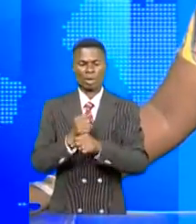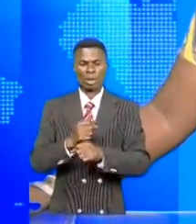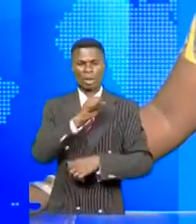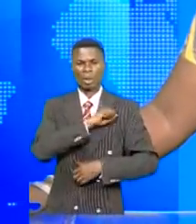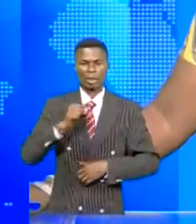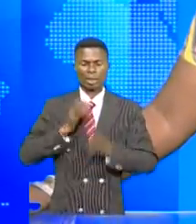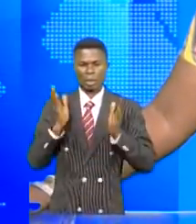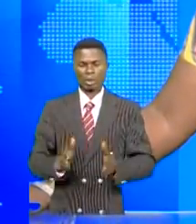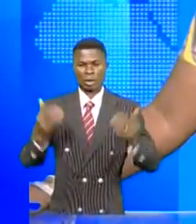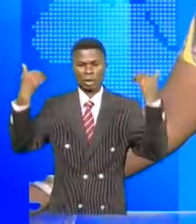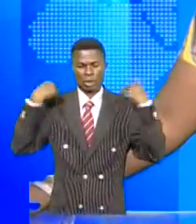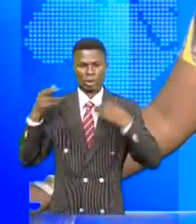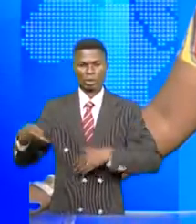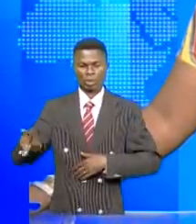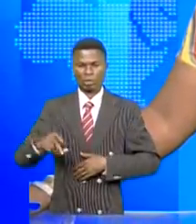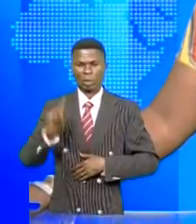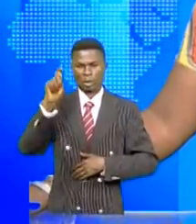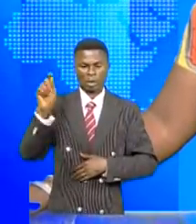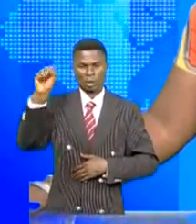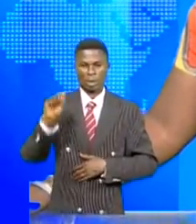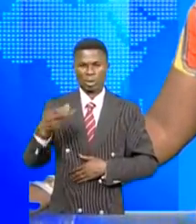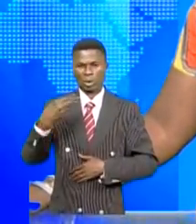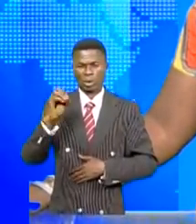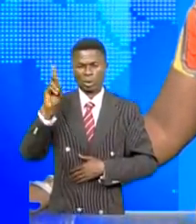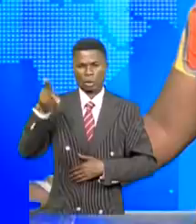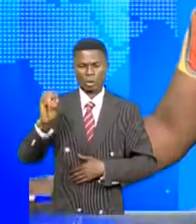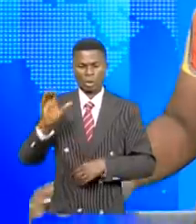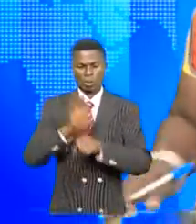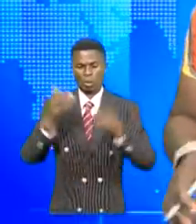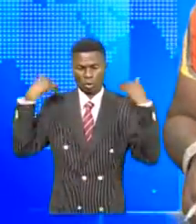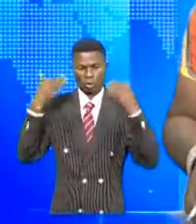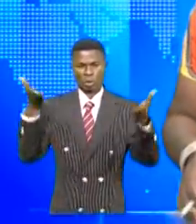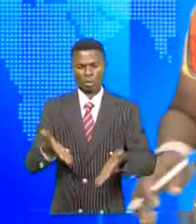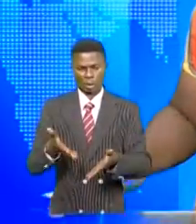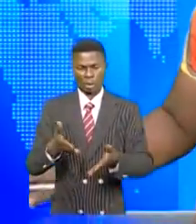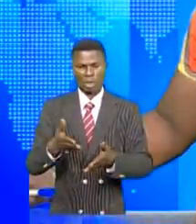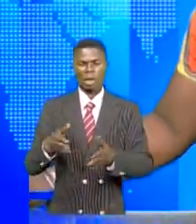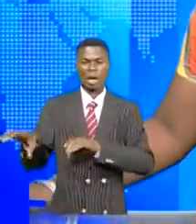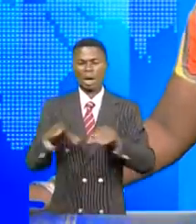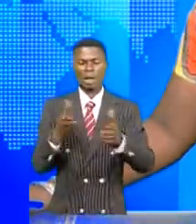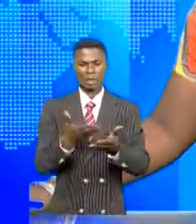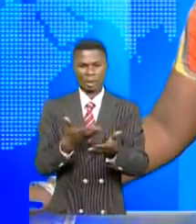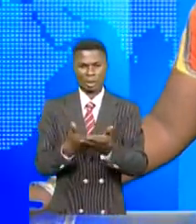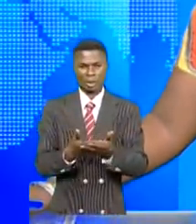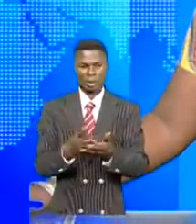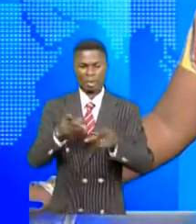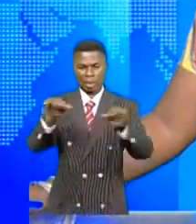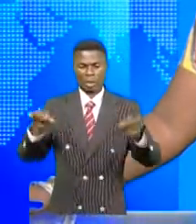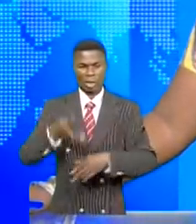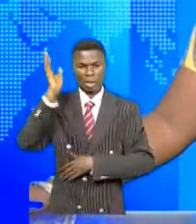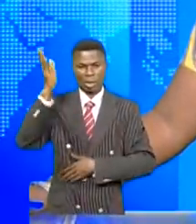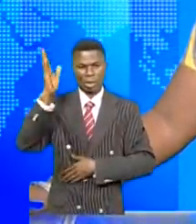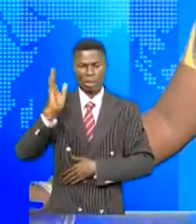la notabilité de la province de la Tshopo, plusieurs personnalités ont rehaussé de leur présence. Cette cérémonie, c'était dans la salle de